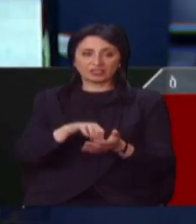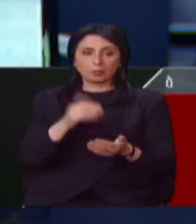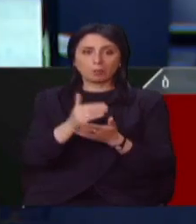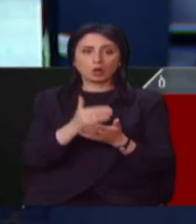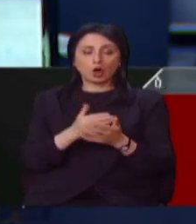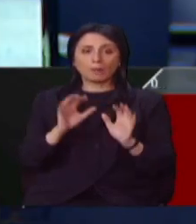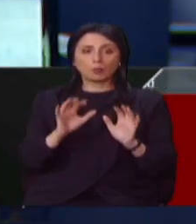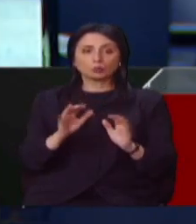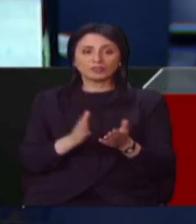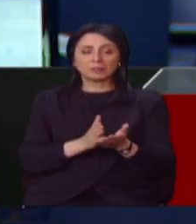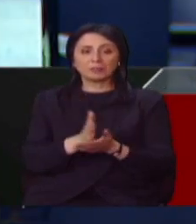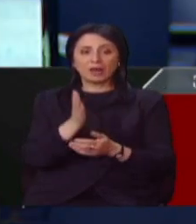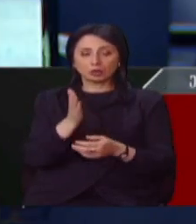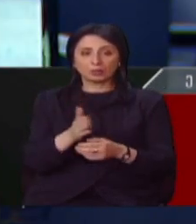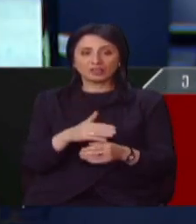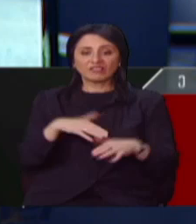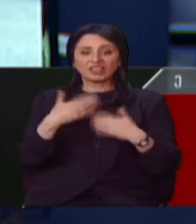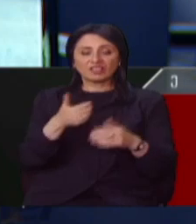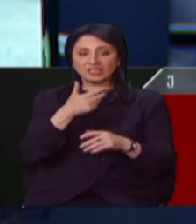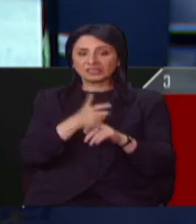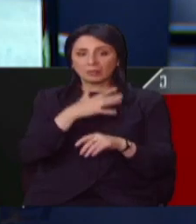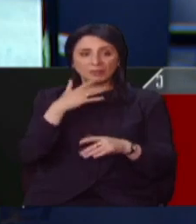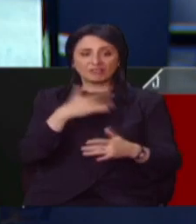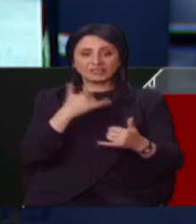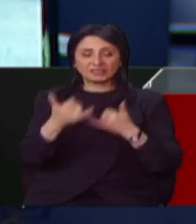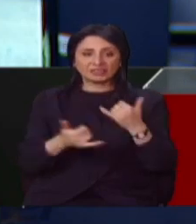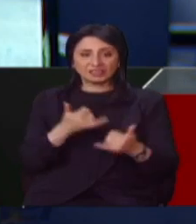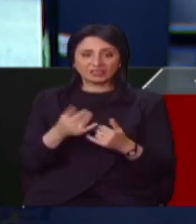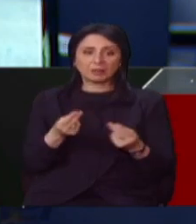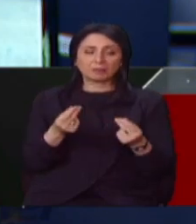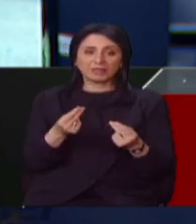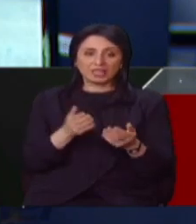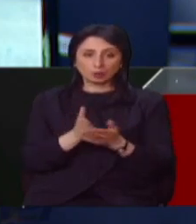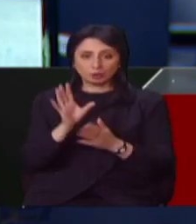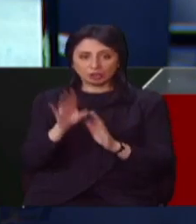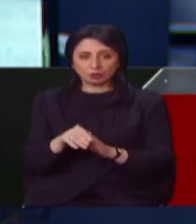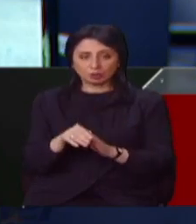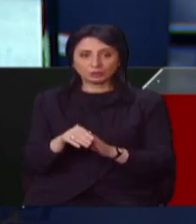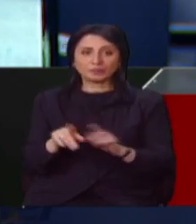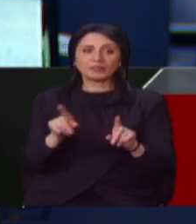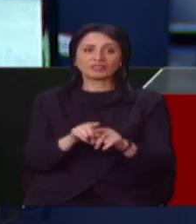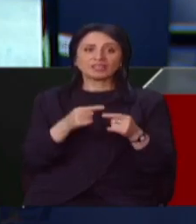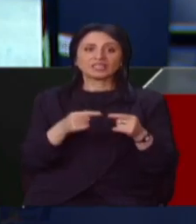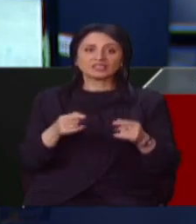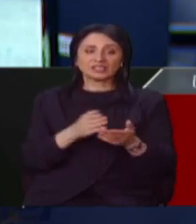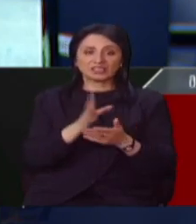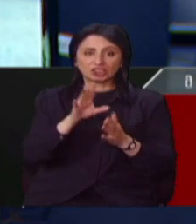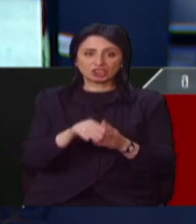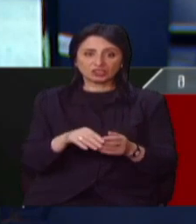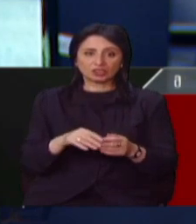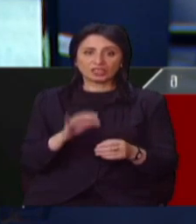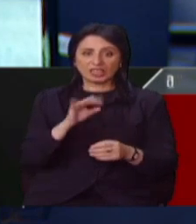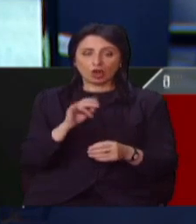პროგრამული უზრუნველყოფის მიმართულებით. თავაზობ ძალიან ბევრ სერვისს, როგორც ფინანსურ სექტორში, ასევე სხვადასხვა სექტორებში,